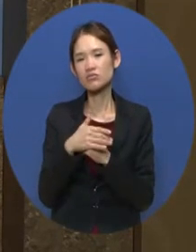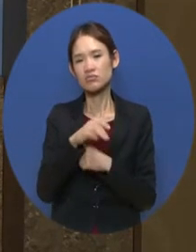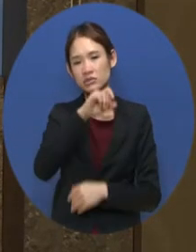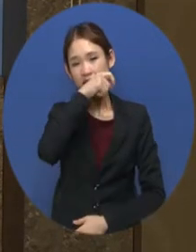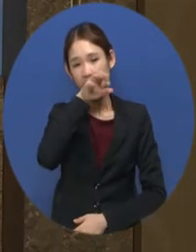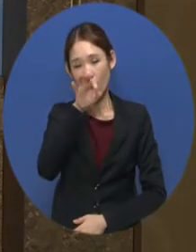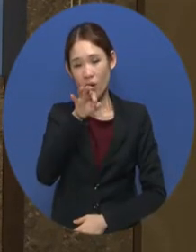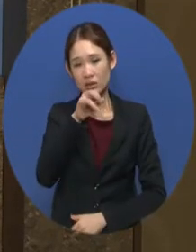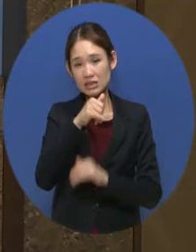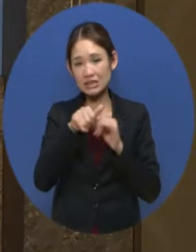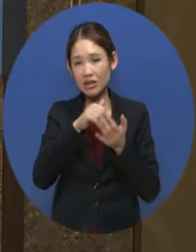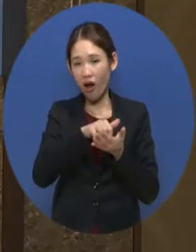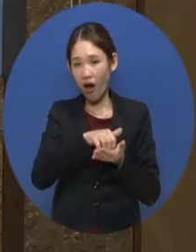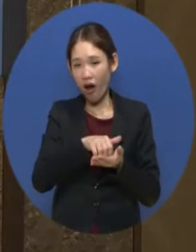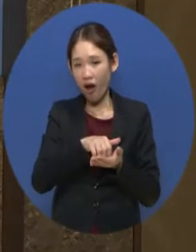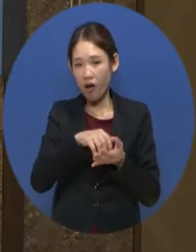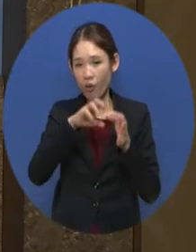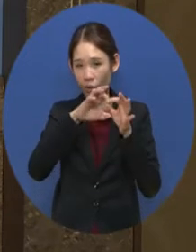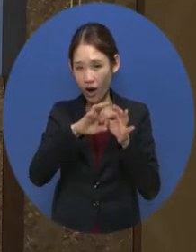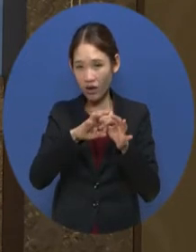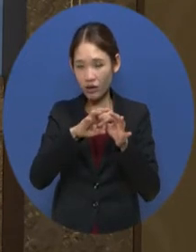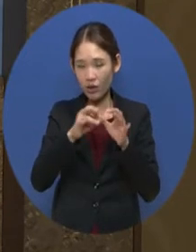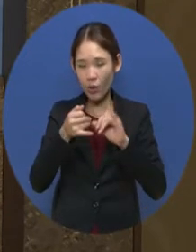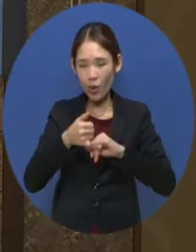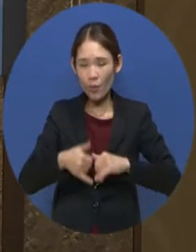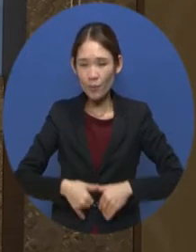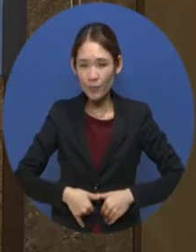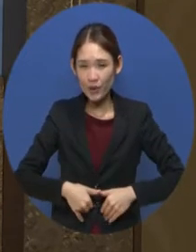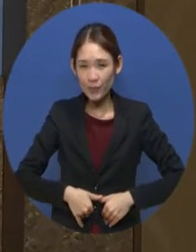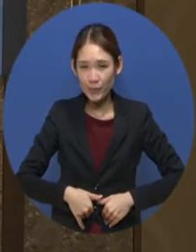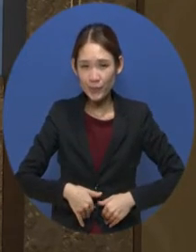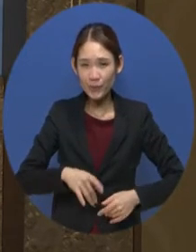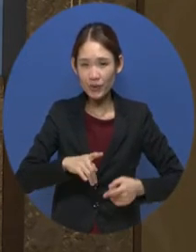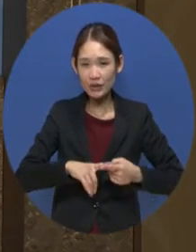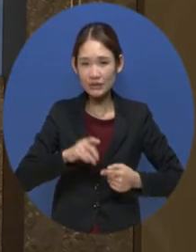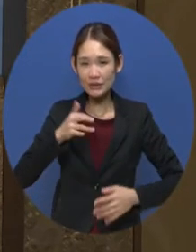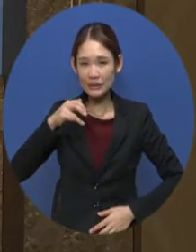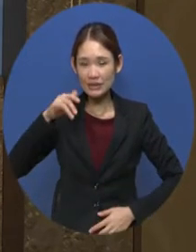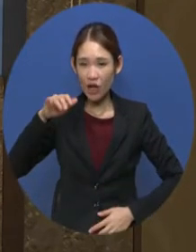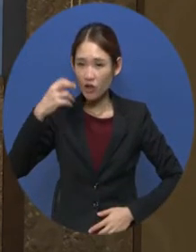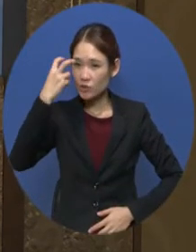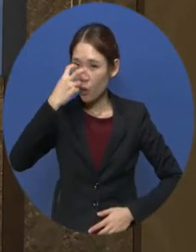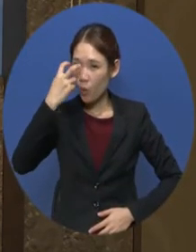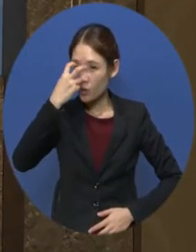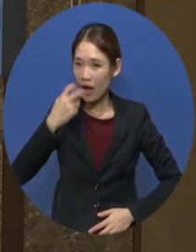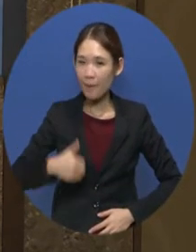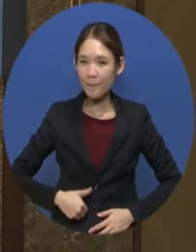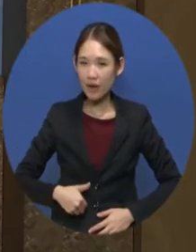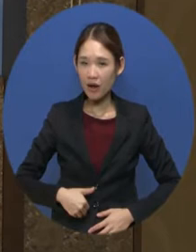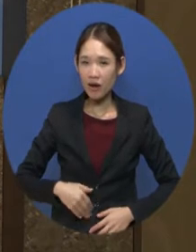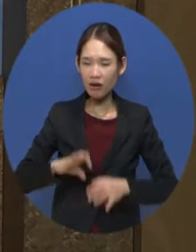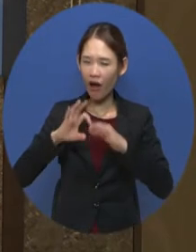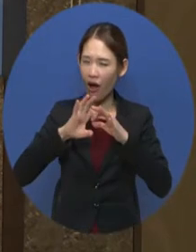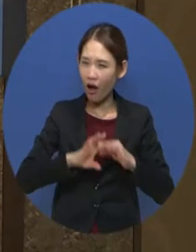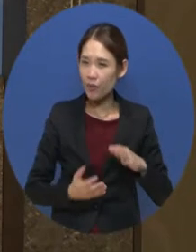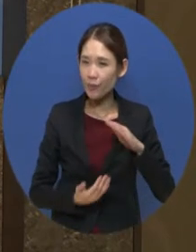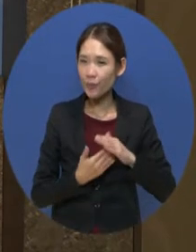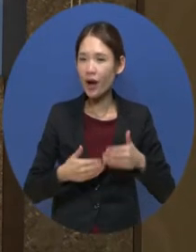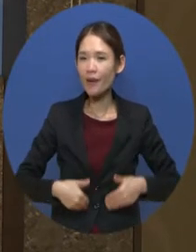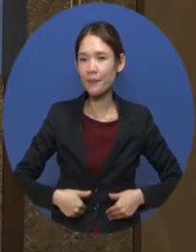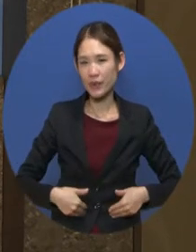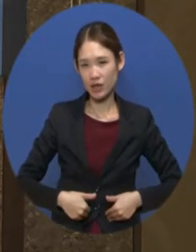재원이라든지 인력적인 부분에 대한 필요성에 대한 부분 어떤 리서치라든지 이런 것들이 지속적으로 이루어져가지고